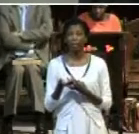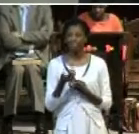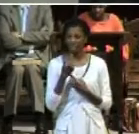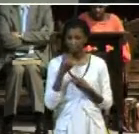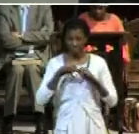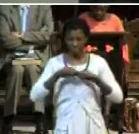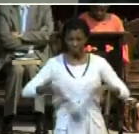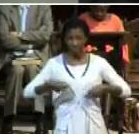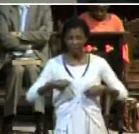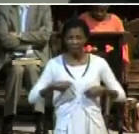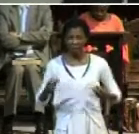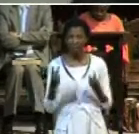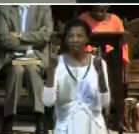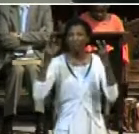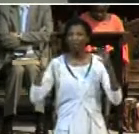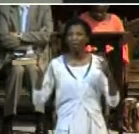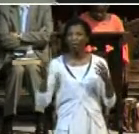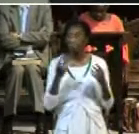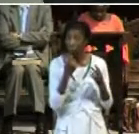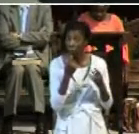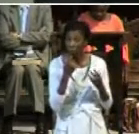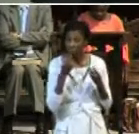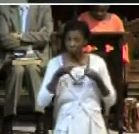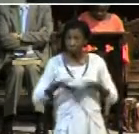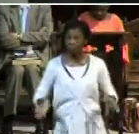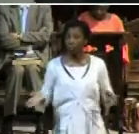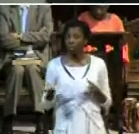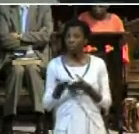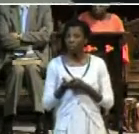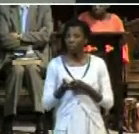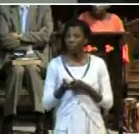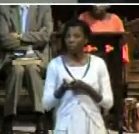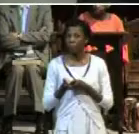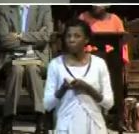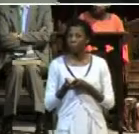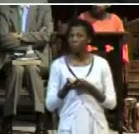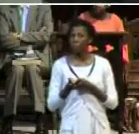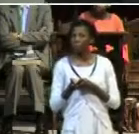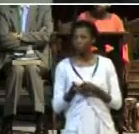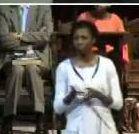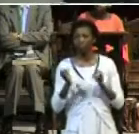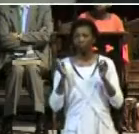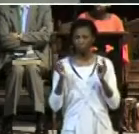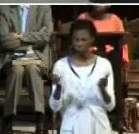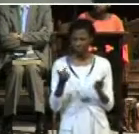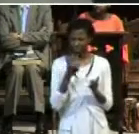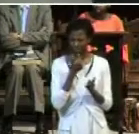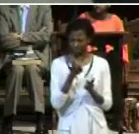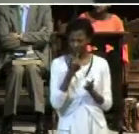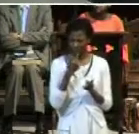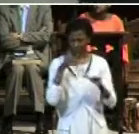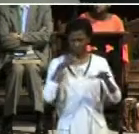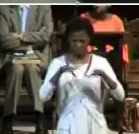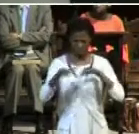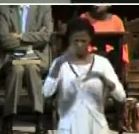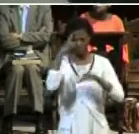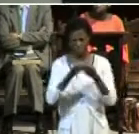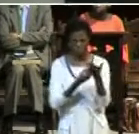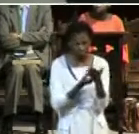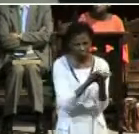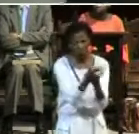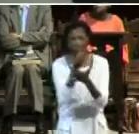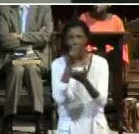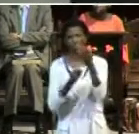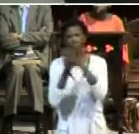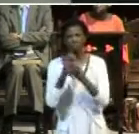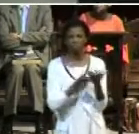saveur. Et donc, au travers de ceci, quelle est la méthode d'évangélisation, parce que c'est un enjeu fort, que Jésus